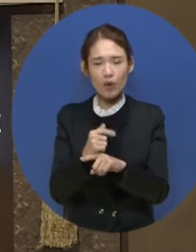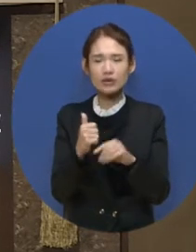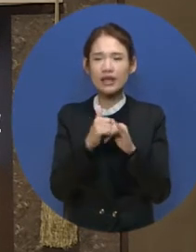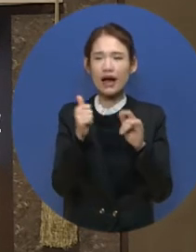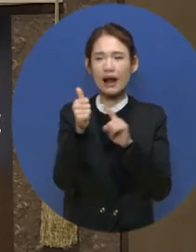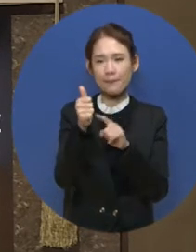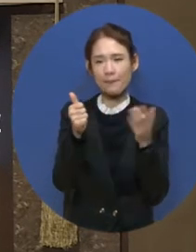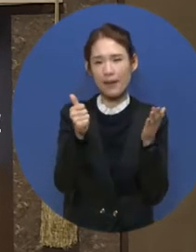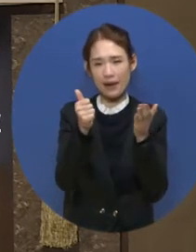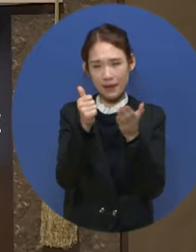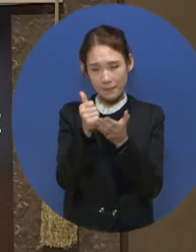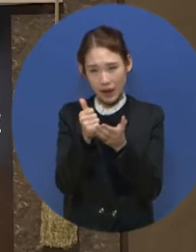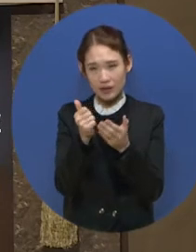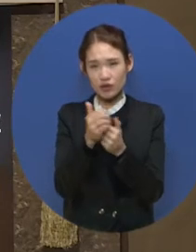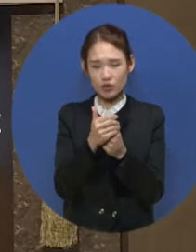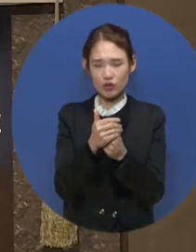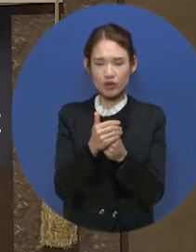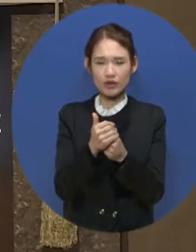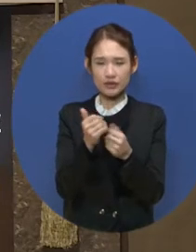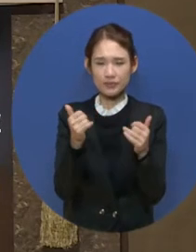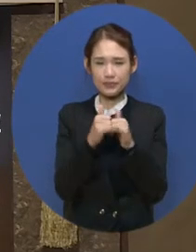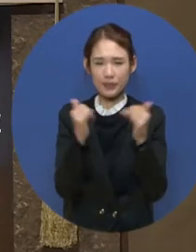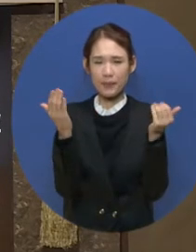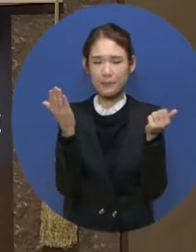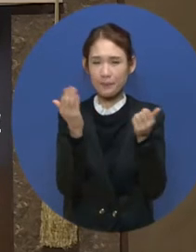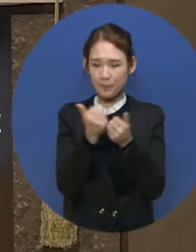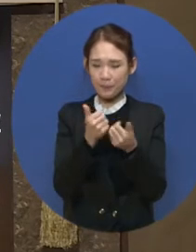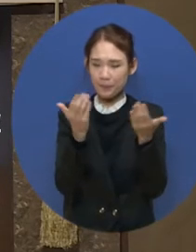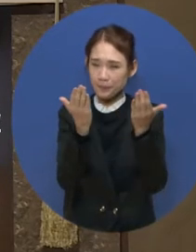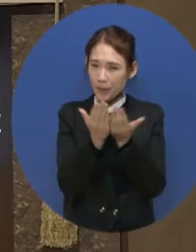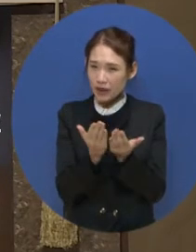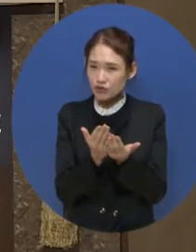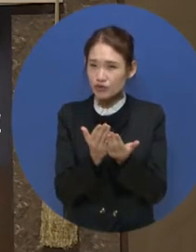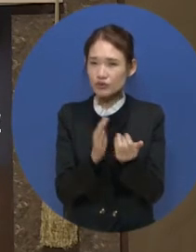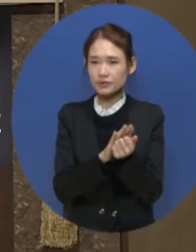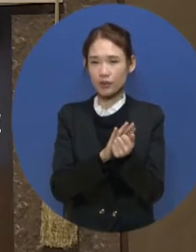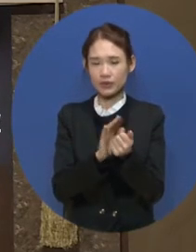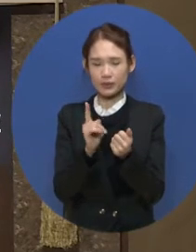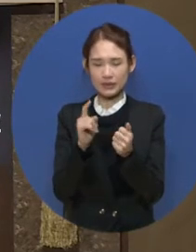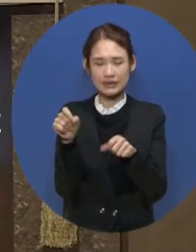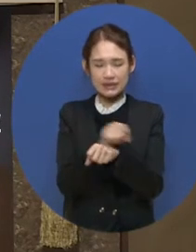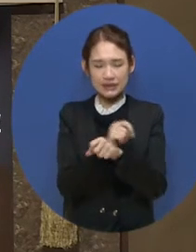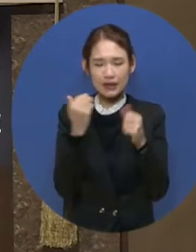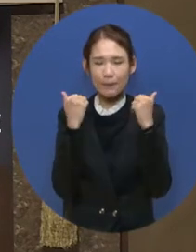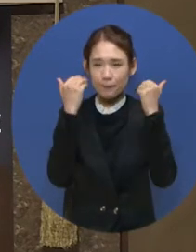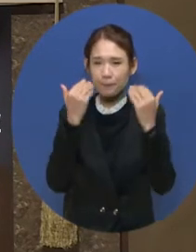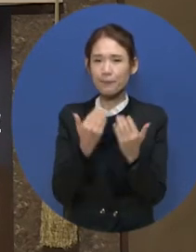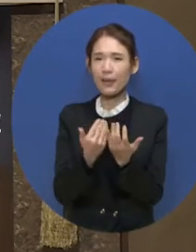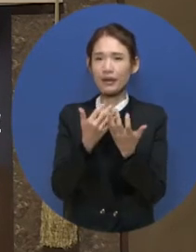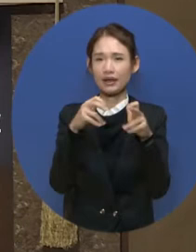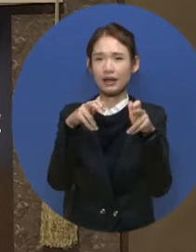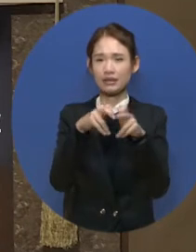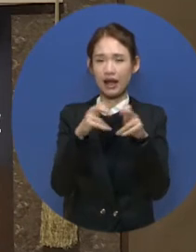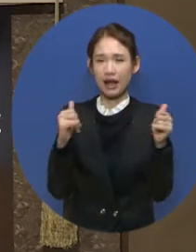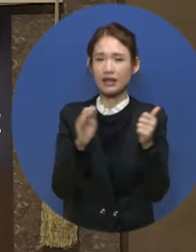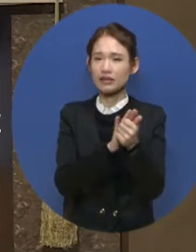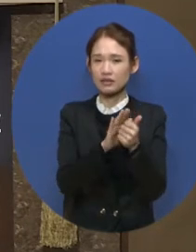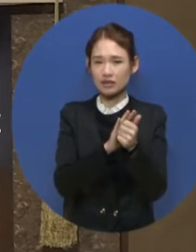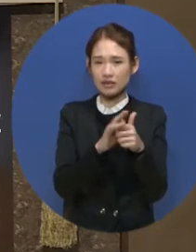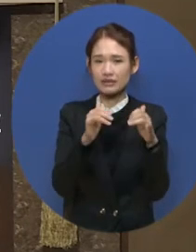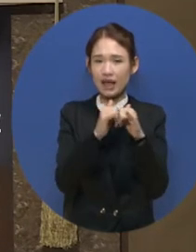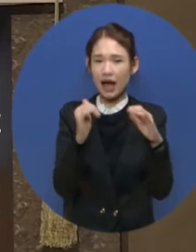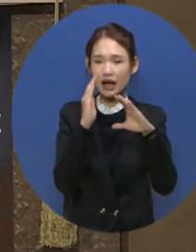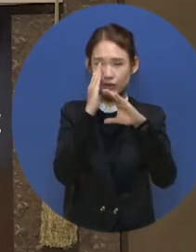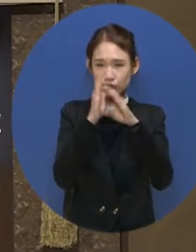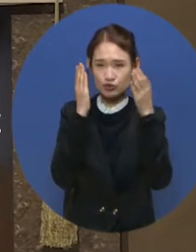맞는 맞춤 서비스를 하기 위해서 특히 발달장애를 갖고 있는 분들에게 저희가 사람중심 계획을